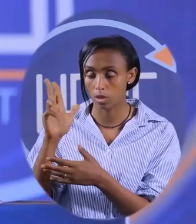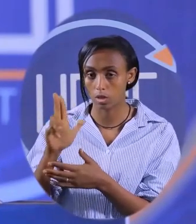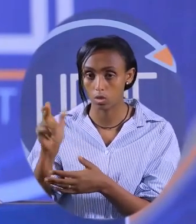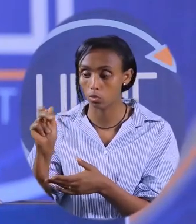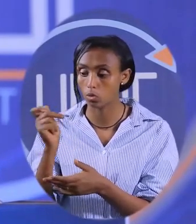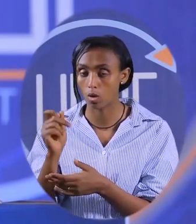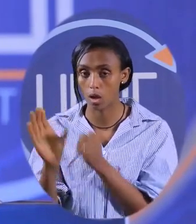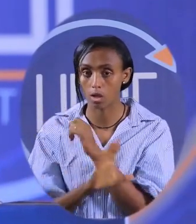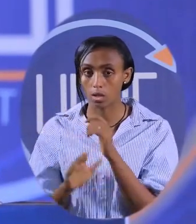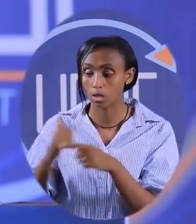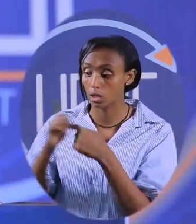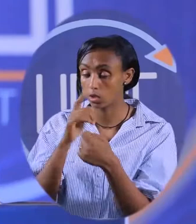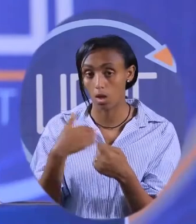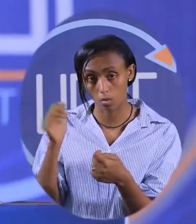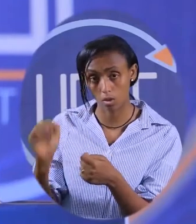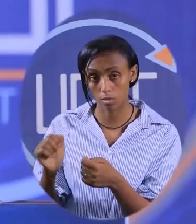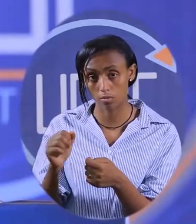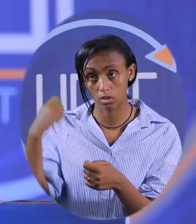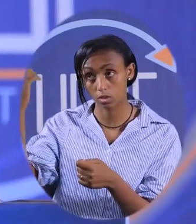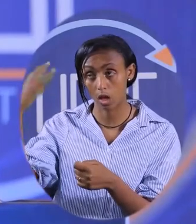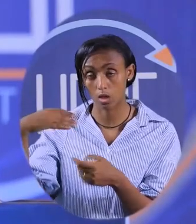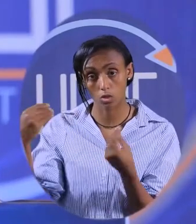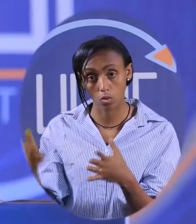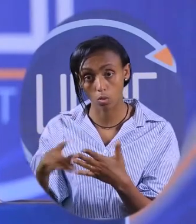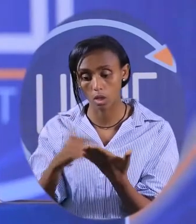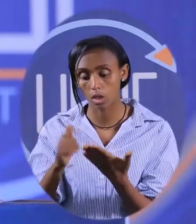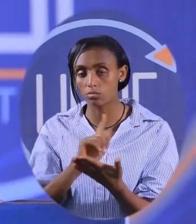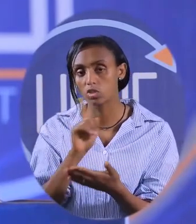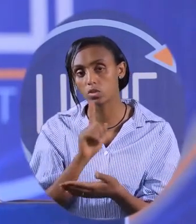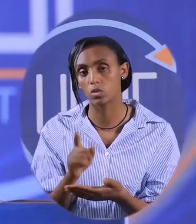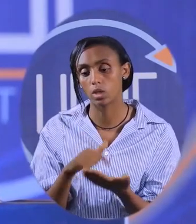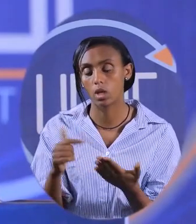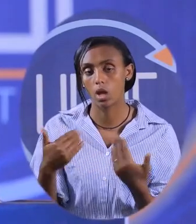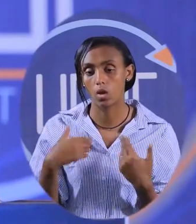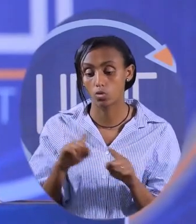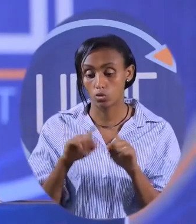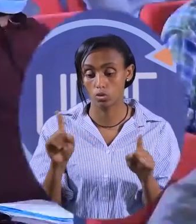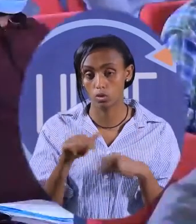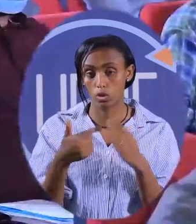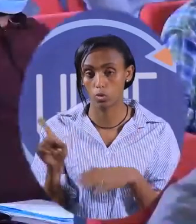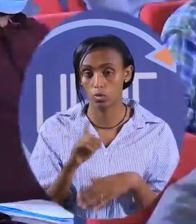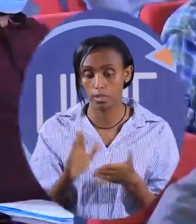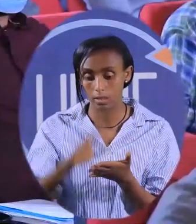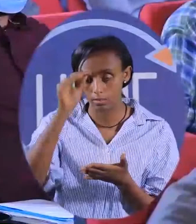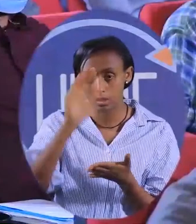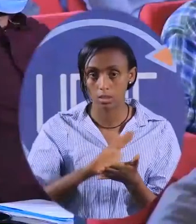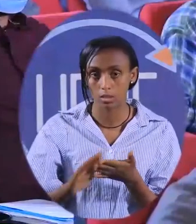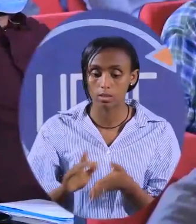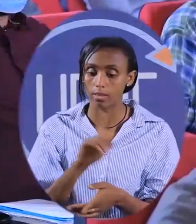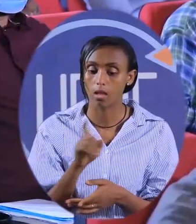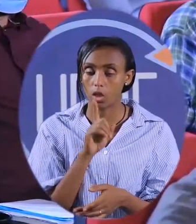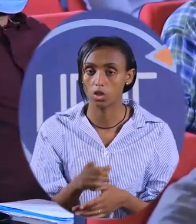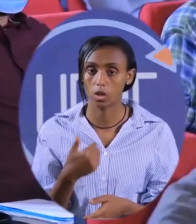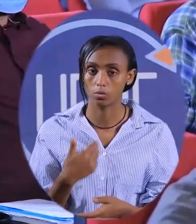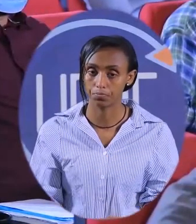እየጠፋ አይደል ያለው ፀሐይን ትቶ አይደል? ይሄ ፕራክቲካሊ ያለው ይሄ እውነት ስለሆነ ትምህርት ሴክተር ተጠያቂ ነው፣ ግልጽ